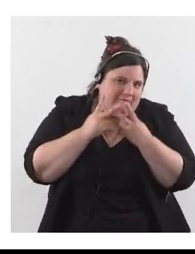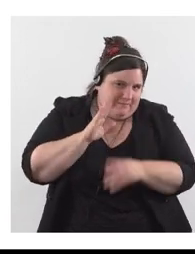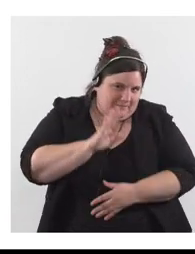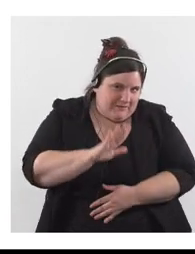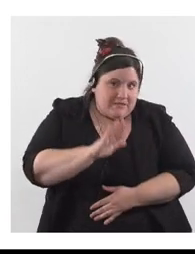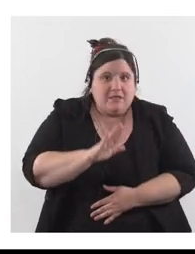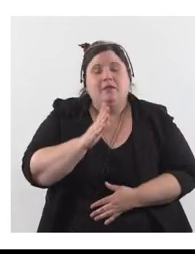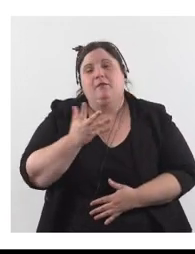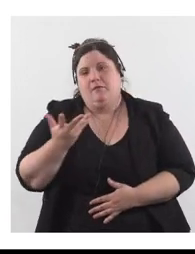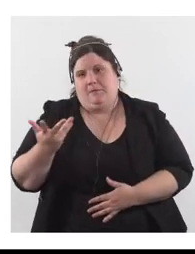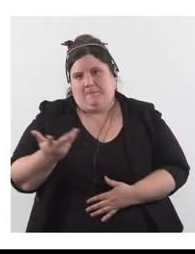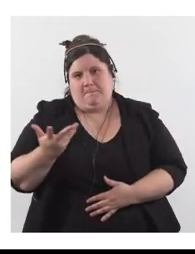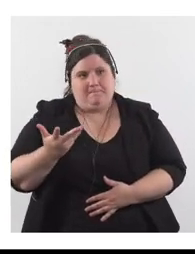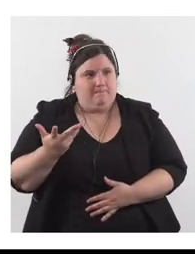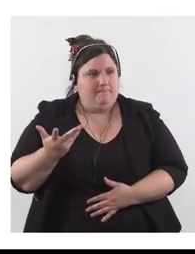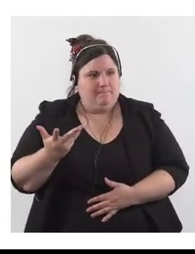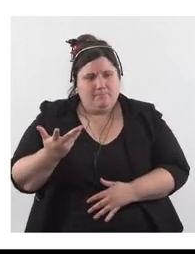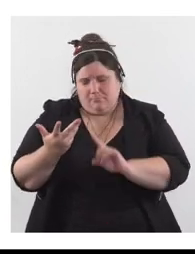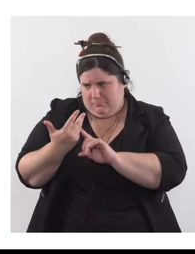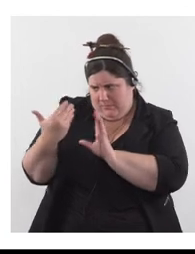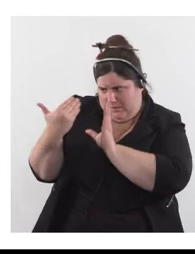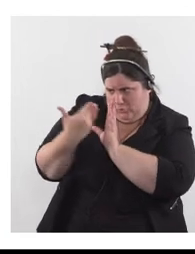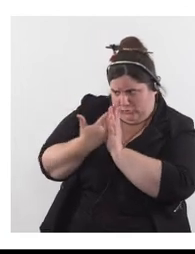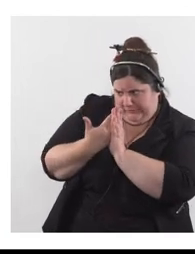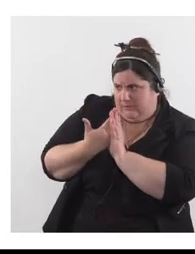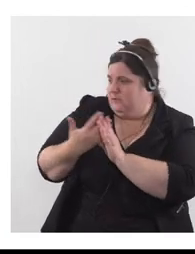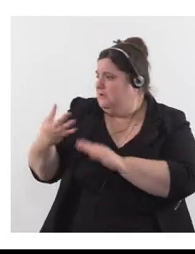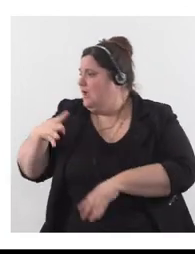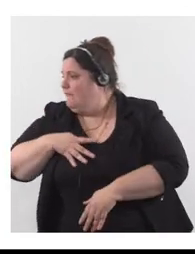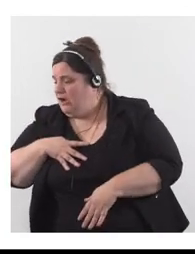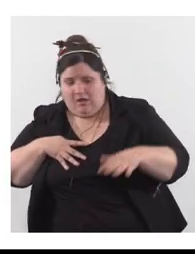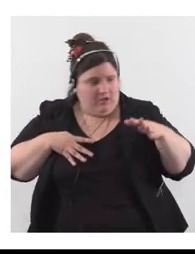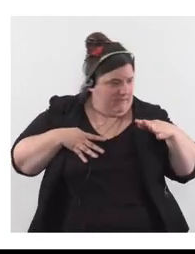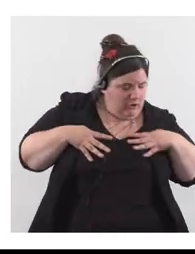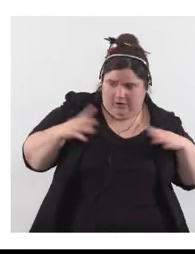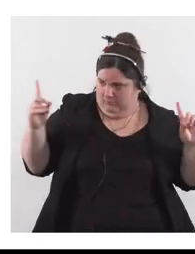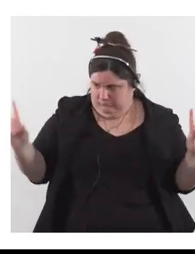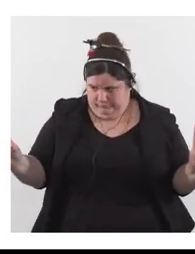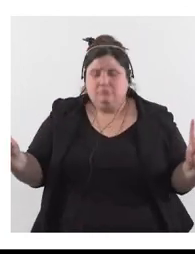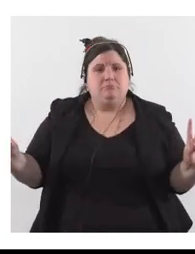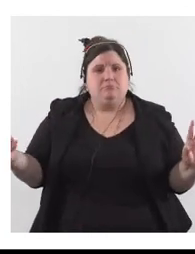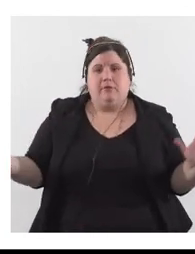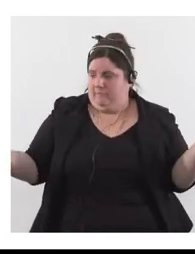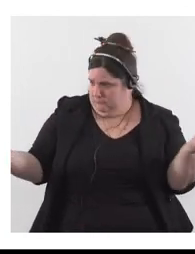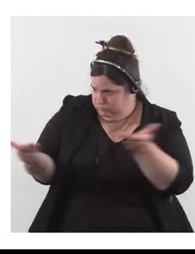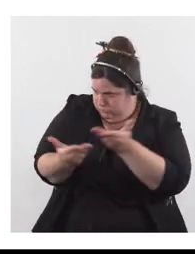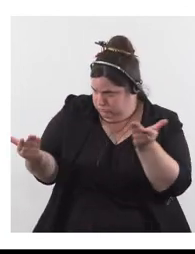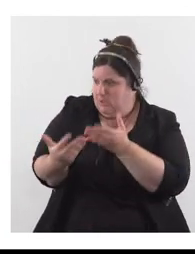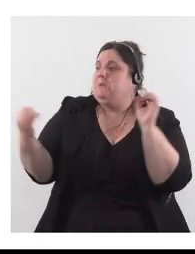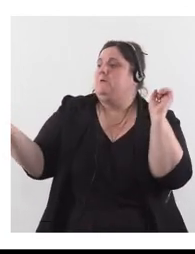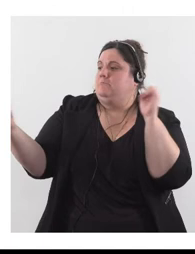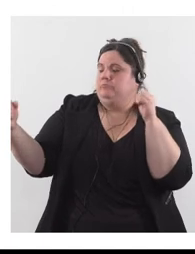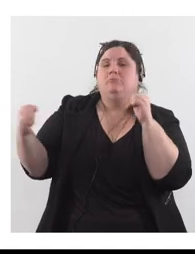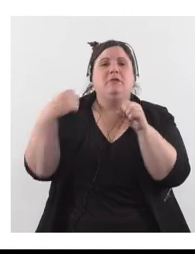dans des dossiers, on se met d'accord. Quand il y a deux avocats, c'est notre avocat qui prend la toute grosse partie du